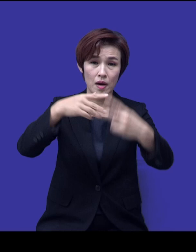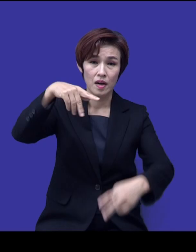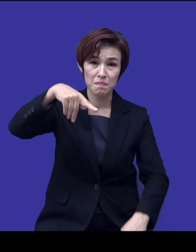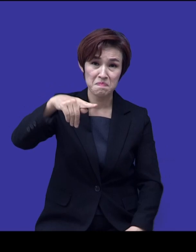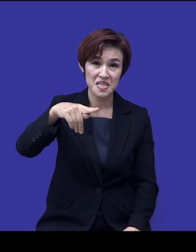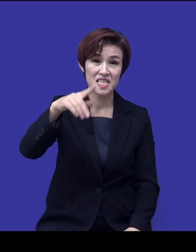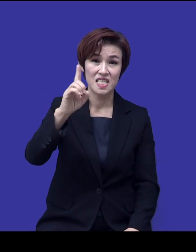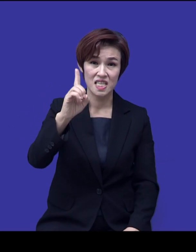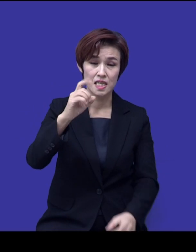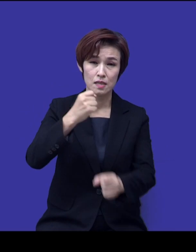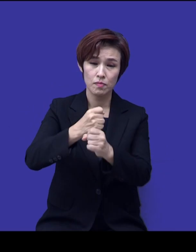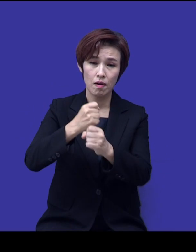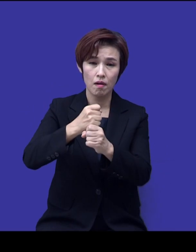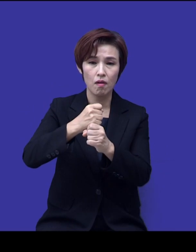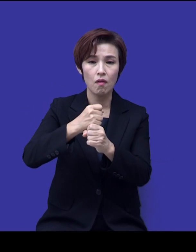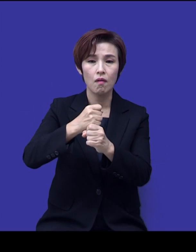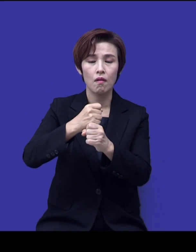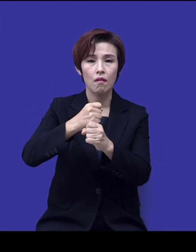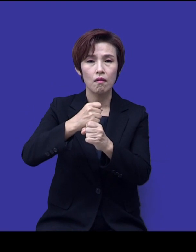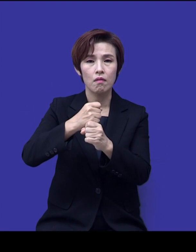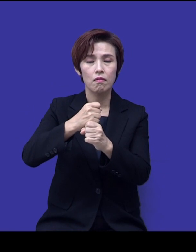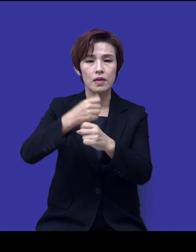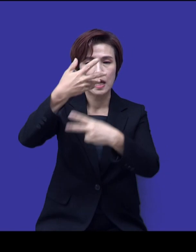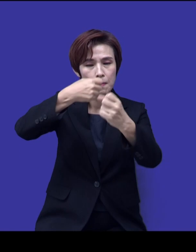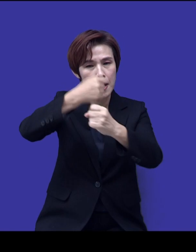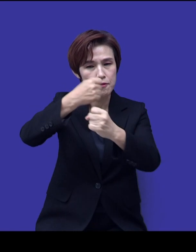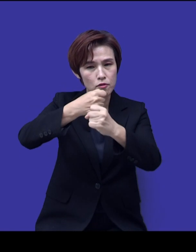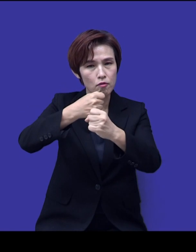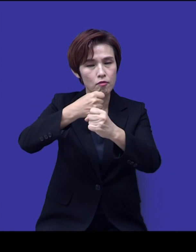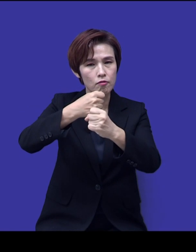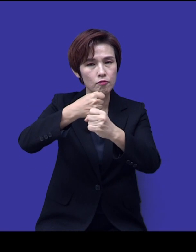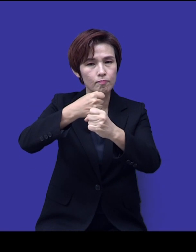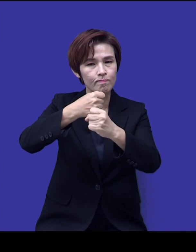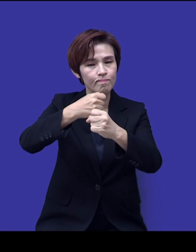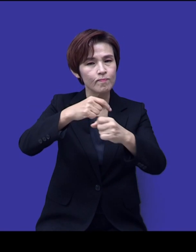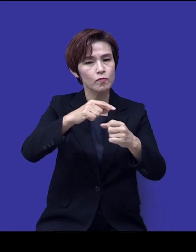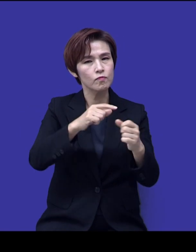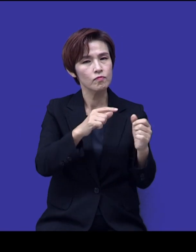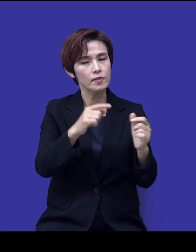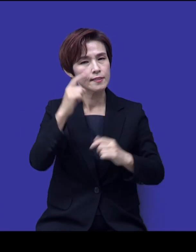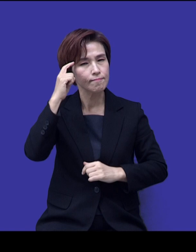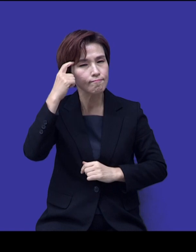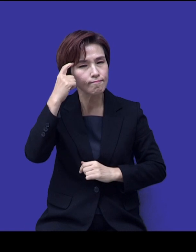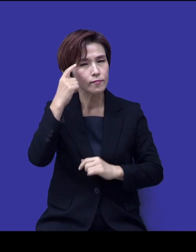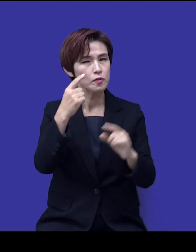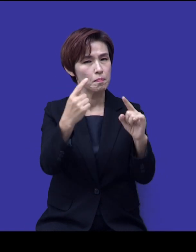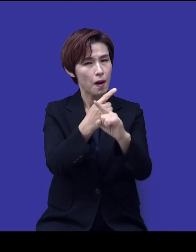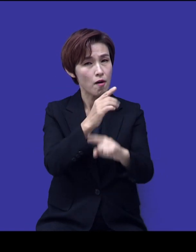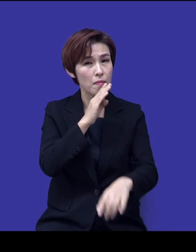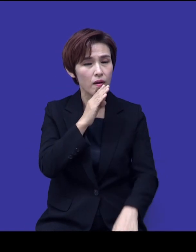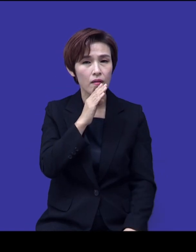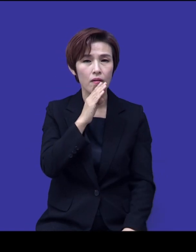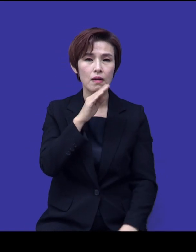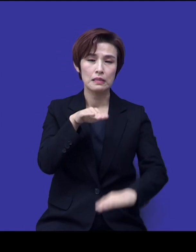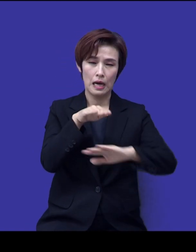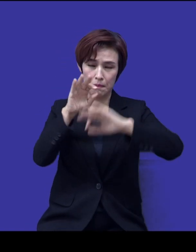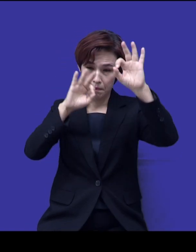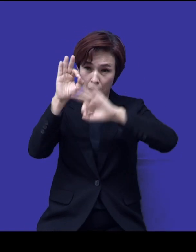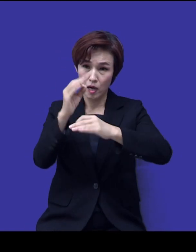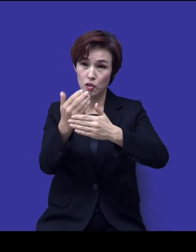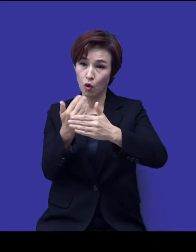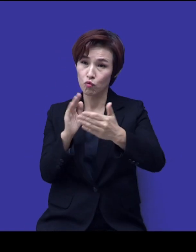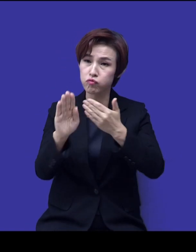PD님으로서 연출관이 많이 달라졌을 것 같아요. 그 사고 전후로 뭐가 달라졌을까요? 옛날에는 그냥 제가 잘해서 그런 줄